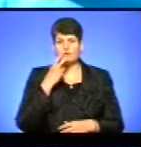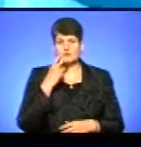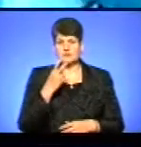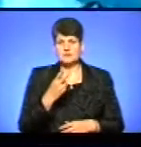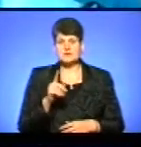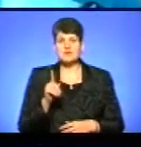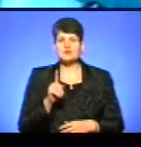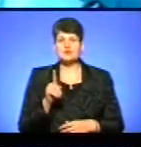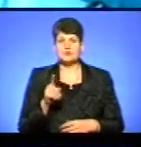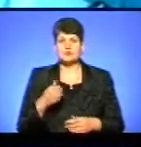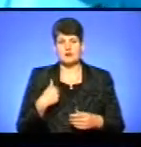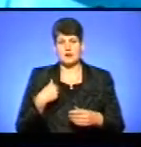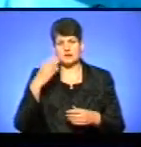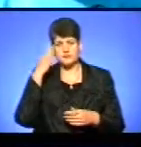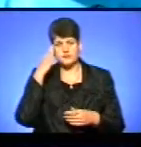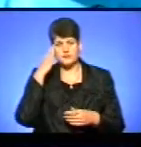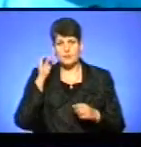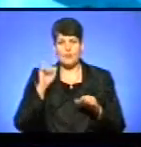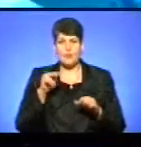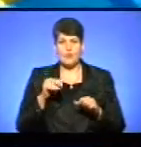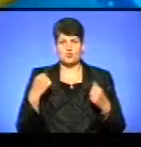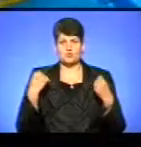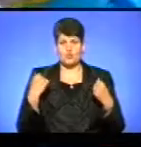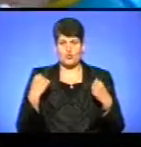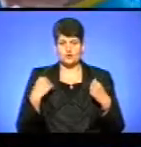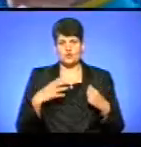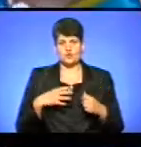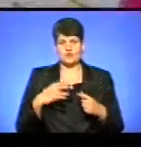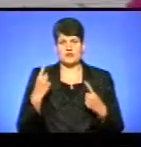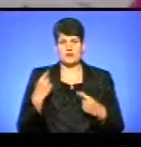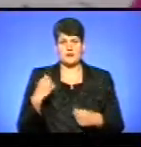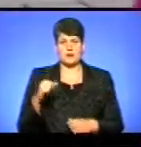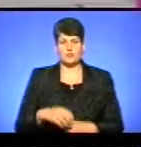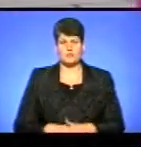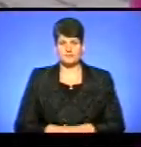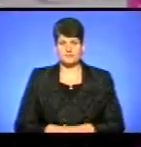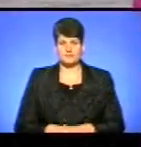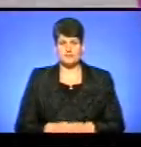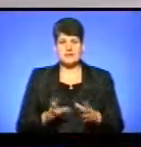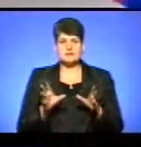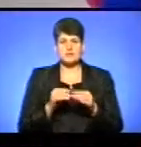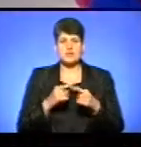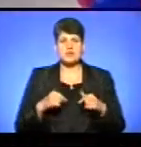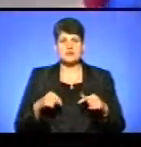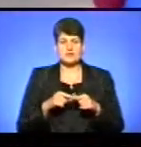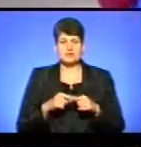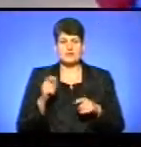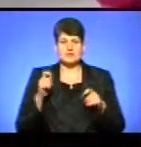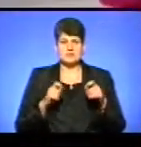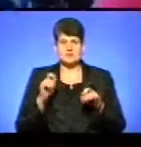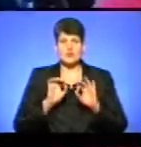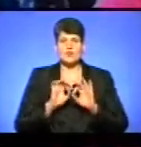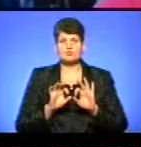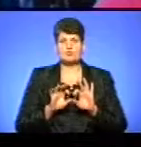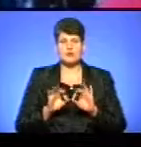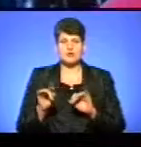подивитися, на що я здібний по спорту, і очікую великих перемог. Співорганізатор фестивалю Галина Федорович